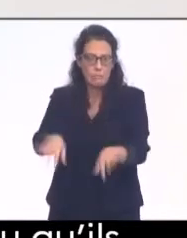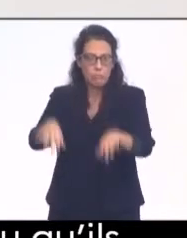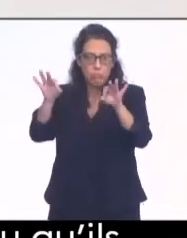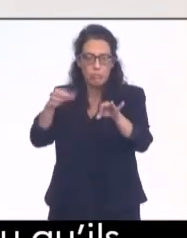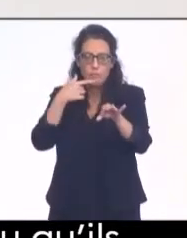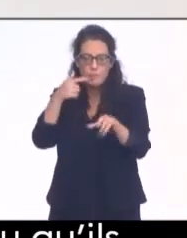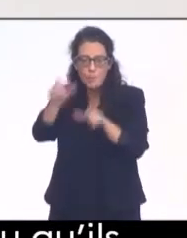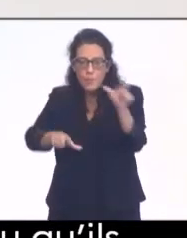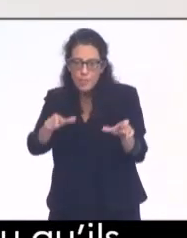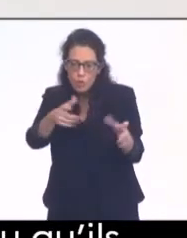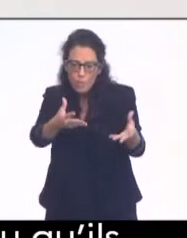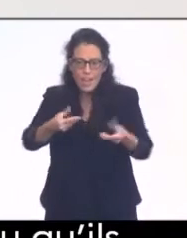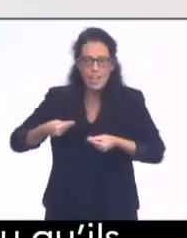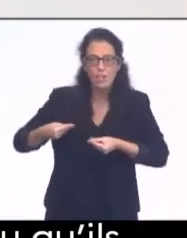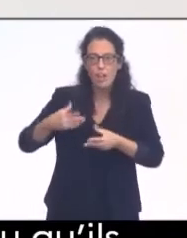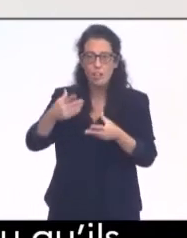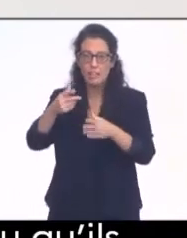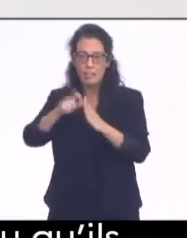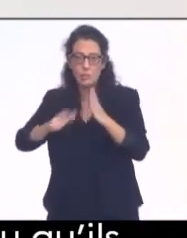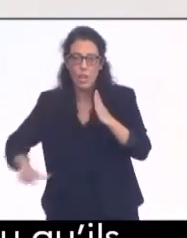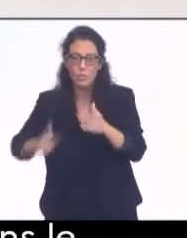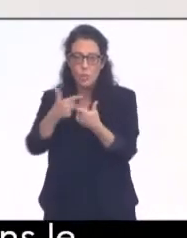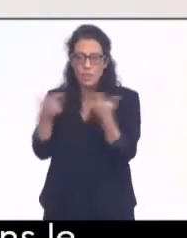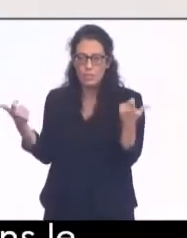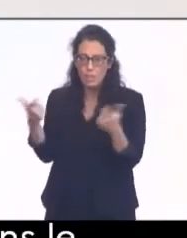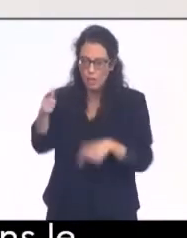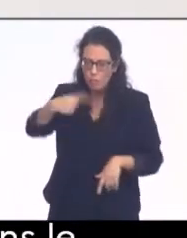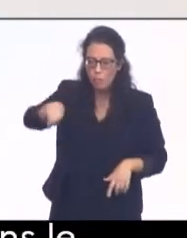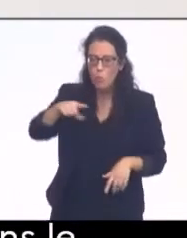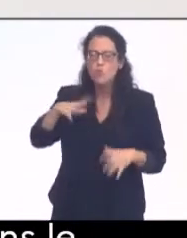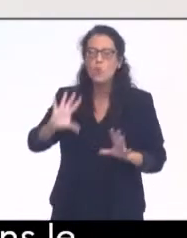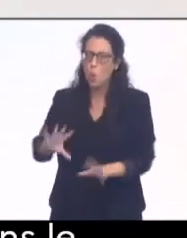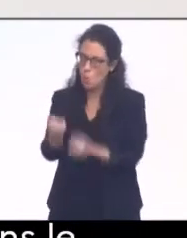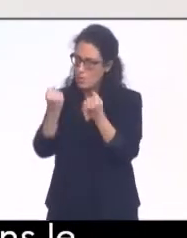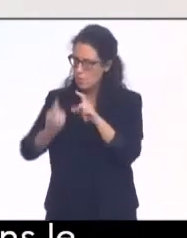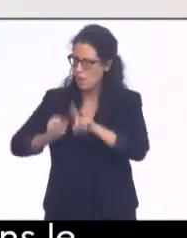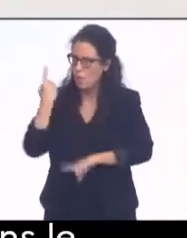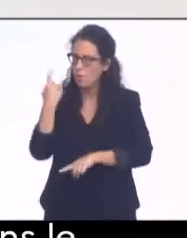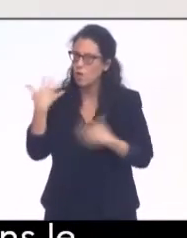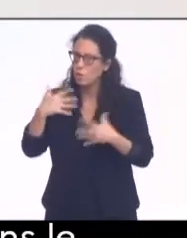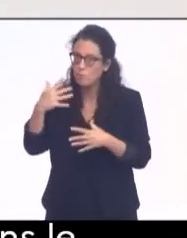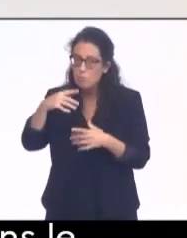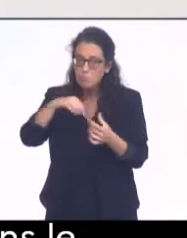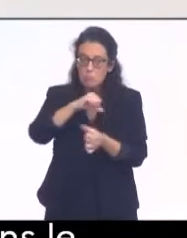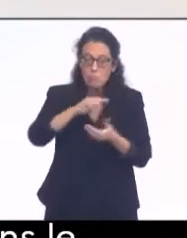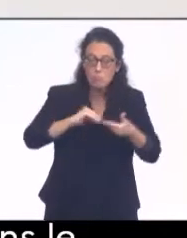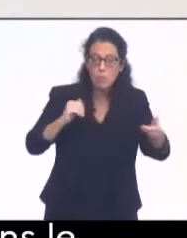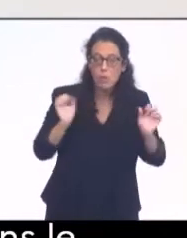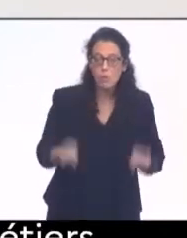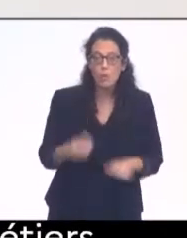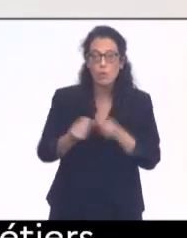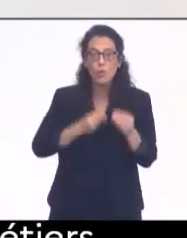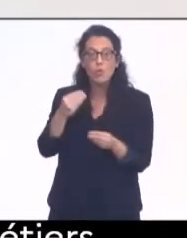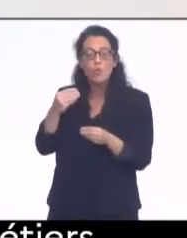de service, de restauration sont une vraie compétence indéniable. Hier, les organisations gestionnaires nous ont demandé de travailler avec